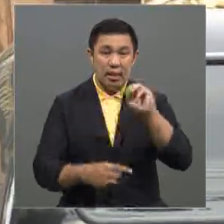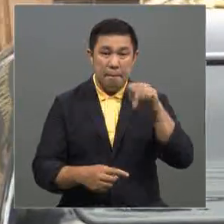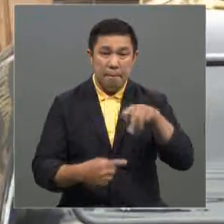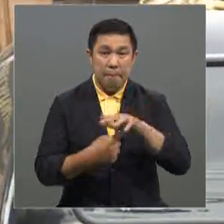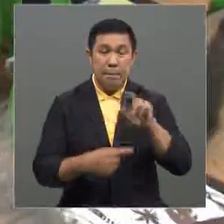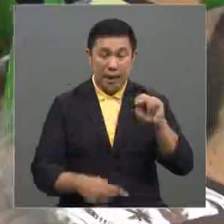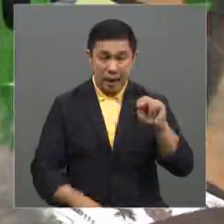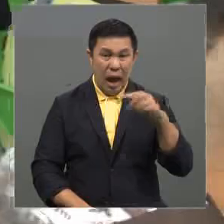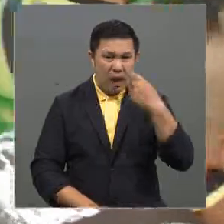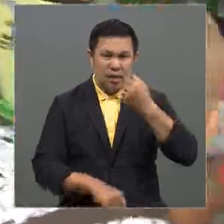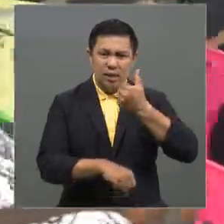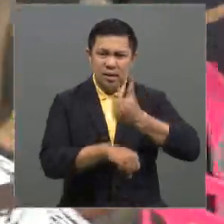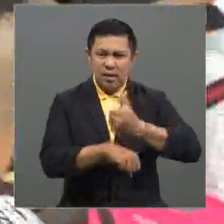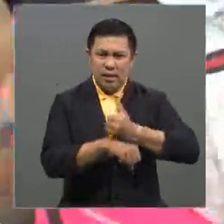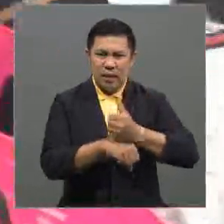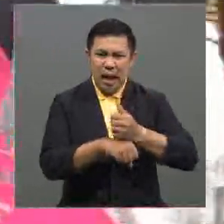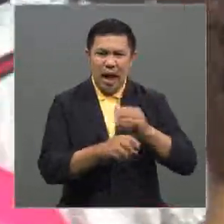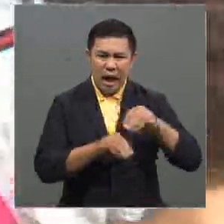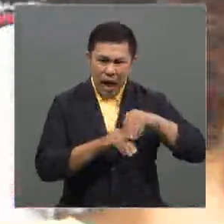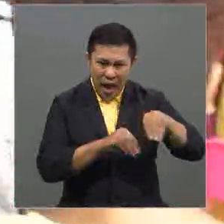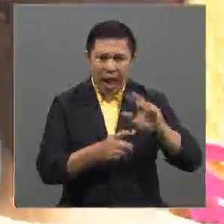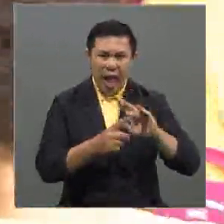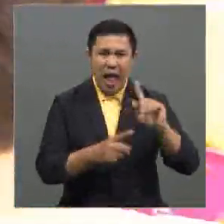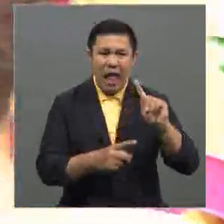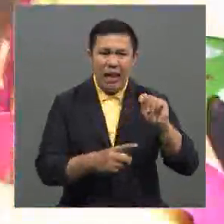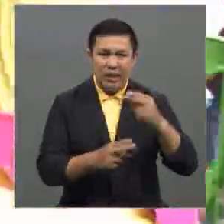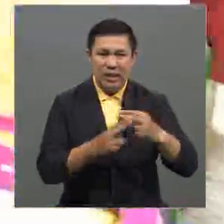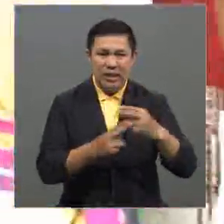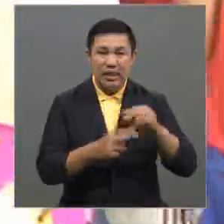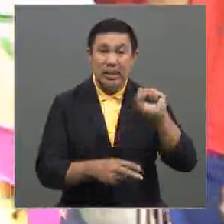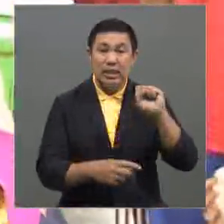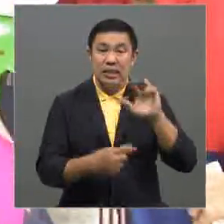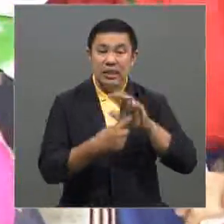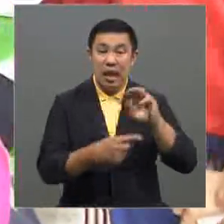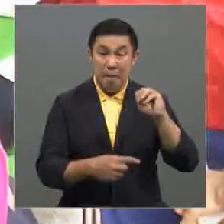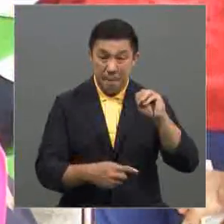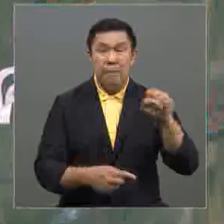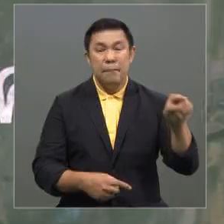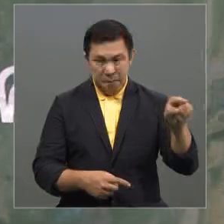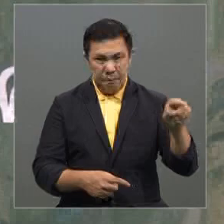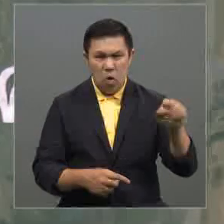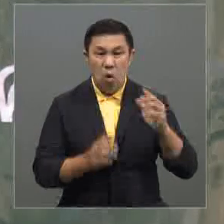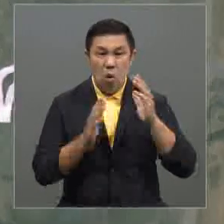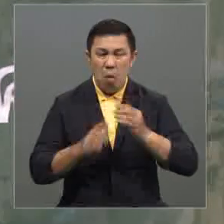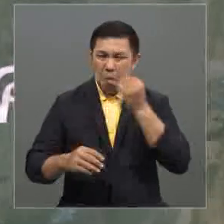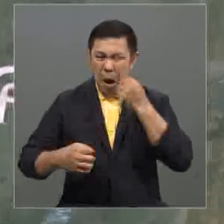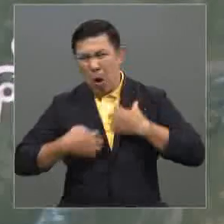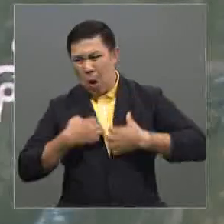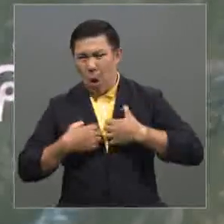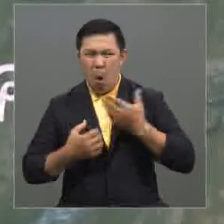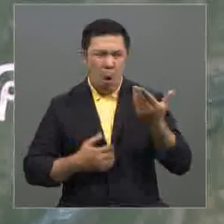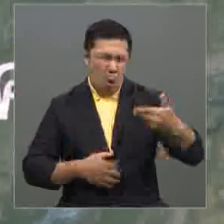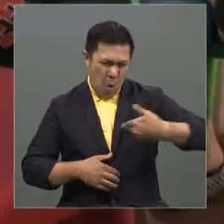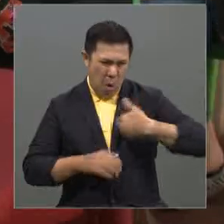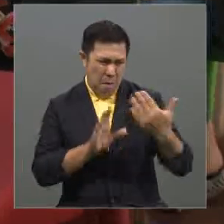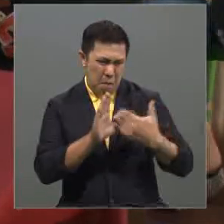ติวรศรีกุลผู้อำนวยการเขตสัมพันธวงศ์ก็บอกนะครับว่ามีผู้ประสบภัยมาลงทะเบียนขอรับความช่วยเหลือ300คนแบ่งเ